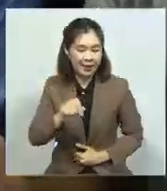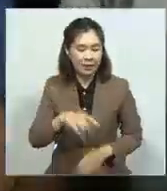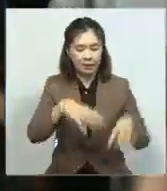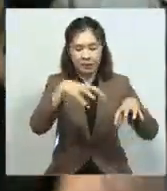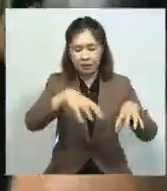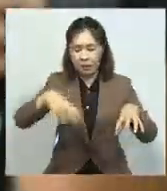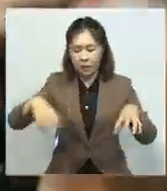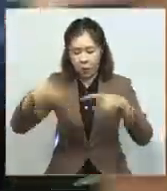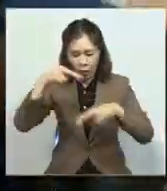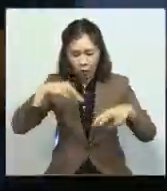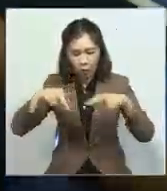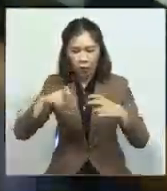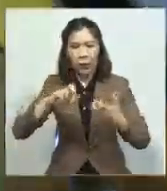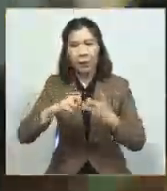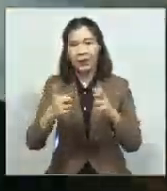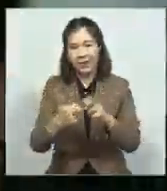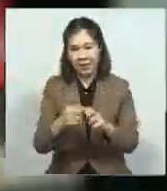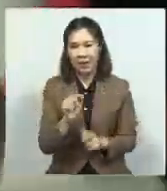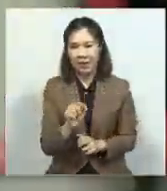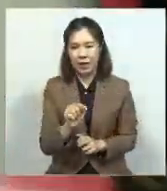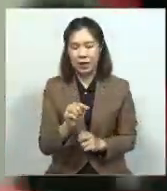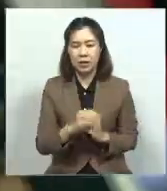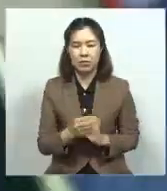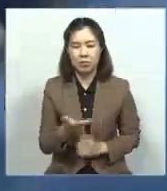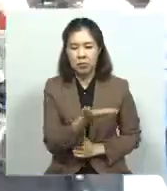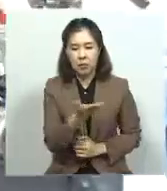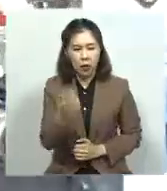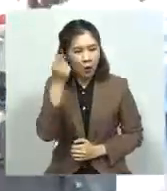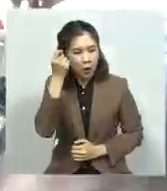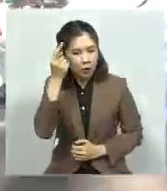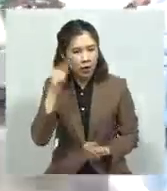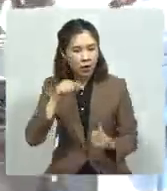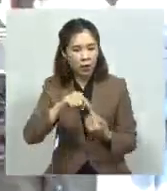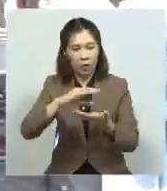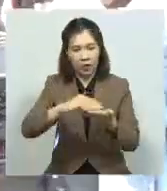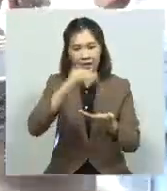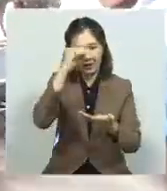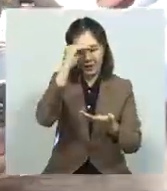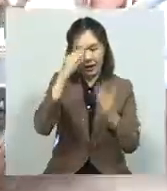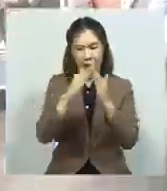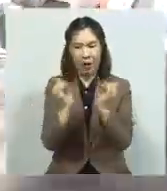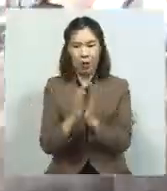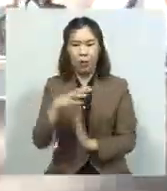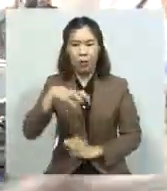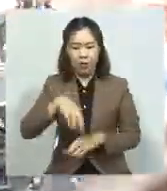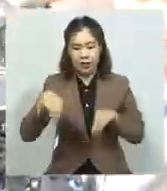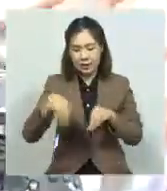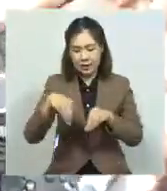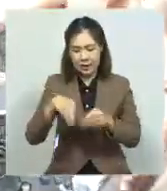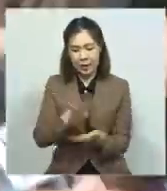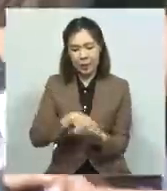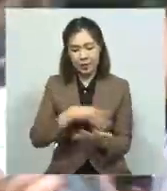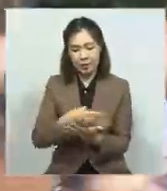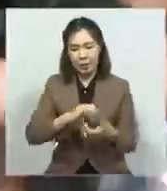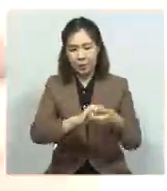ให้ทุกพื้นที่ตรวจสอบปัญหาในลักษณะเดียวกันพร้อมเร่งทำความเข้าใจกับทั้งสถาบันการศึกษาและวัดที่อยู่ใกล้เคียงเพื่อวางแนวทาง